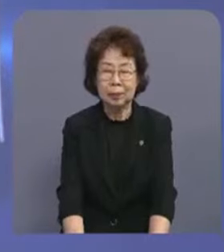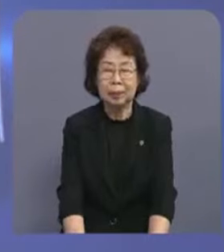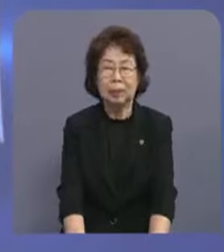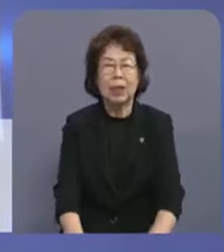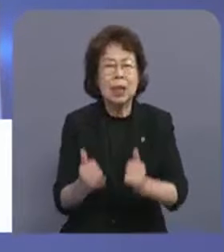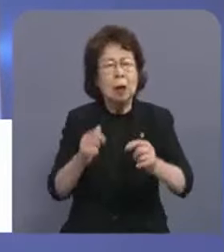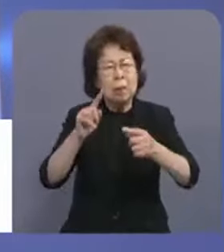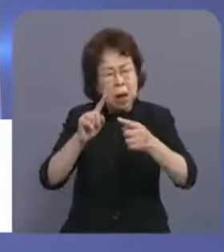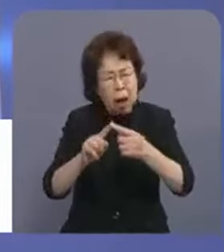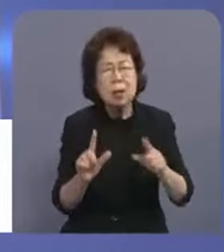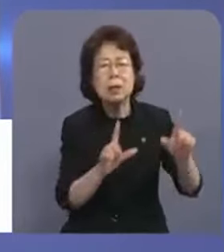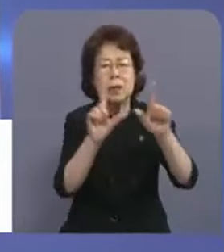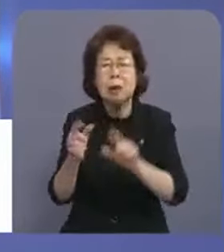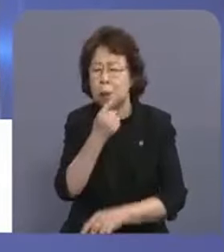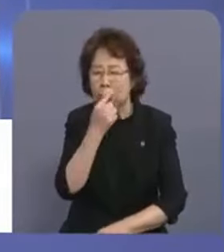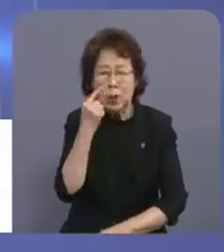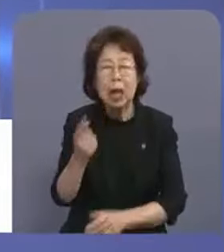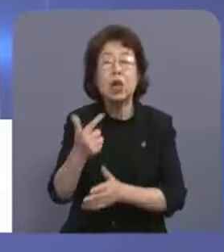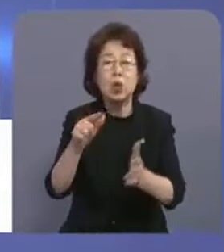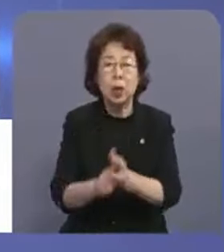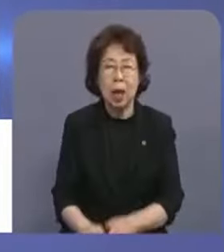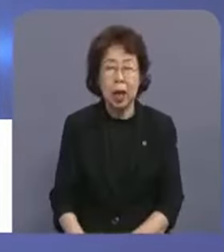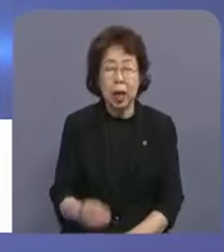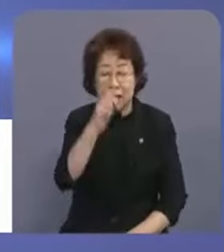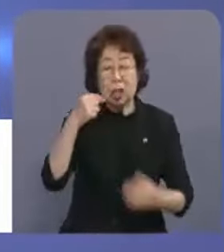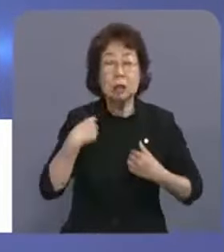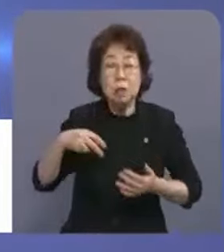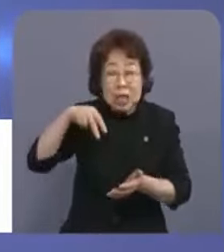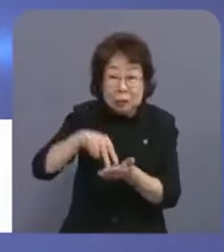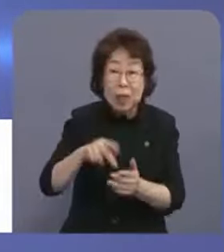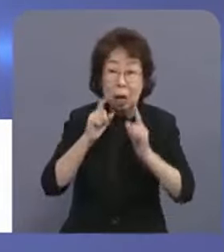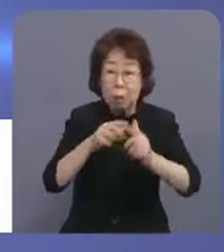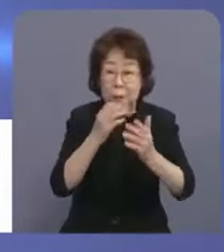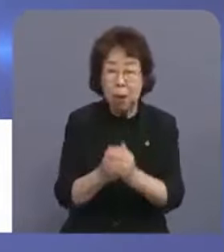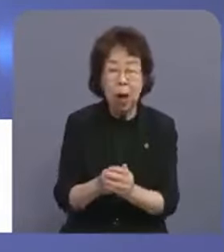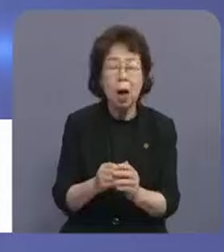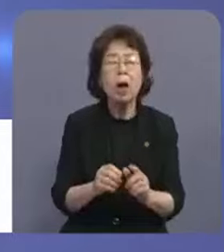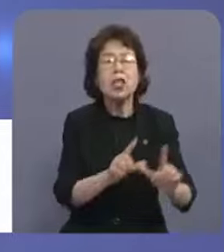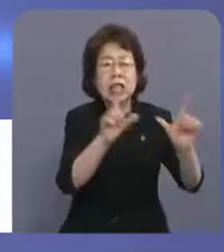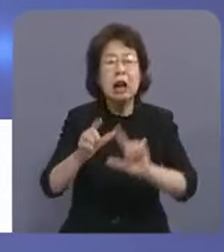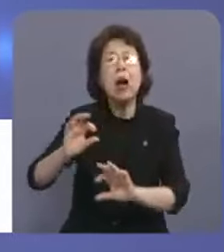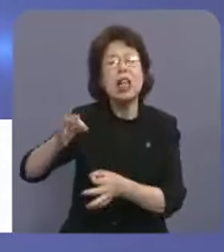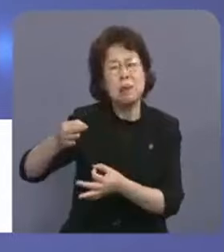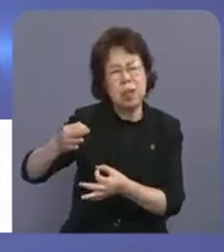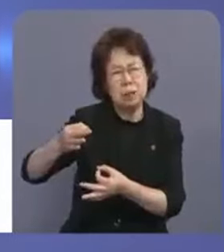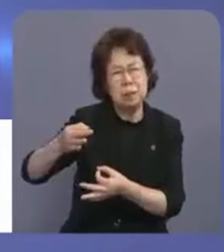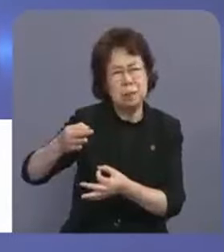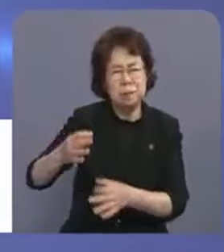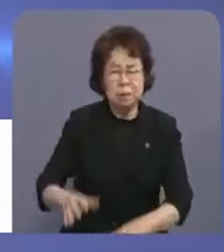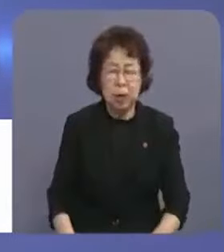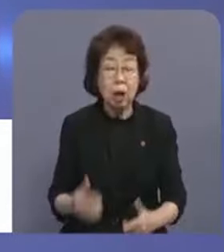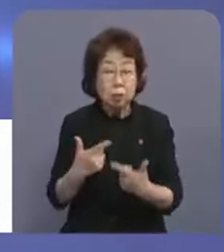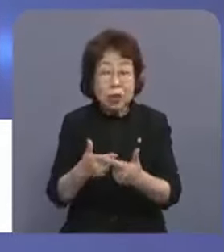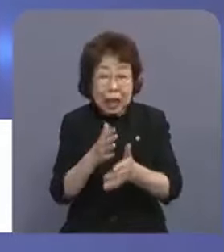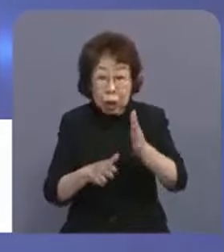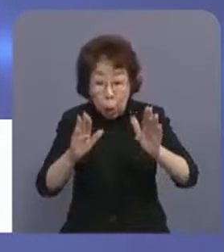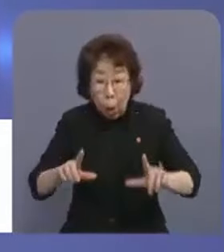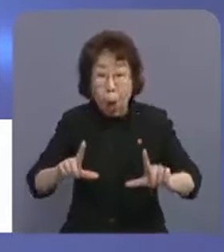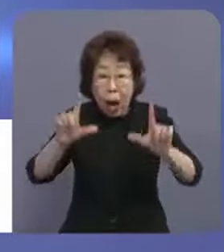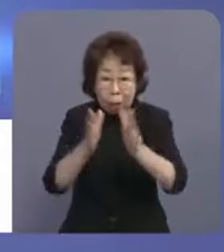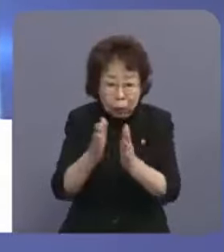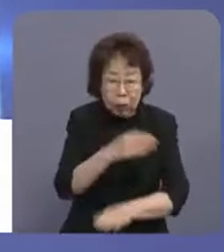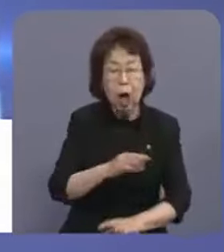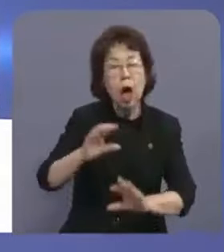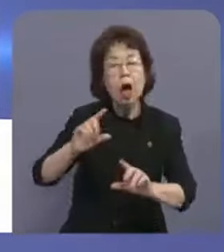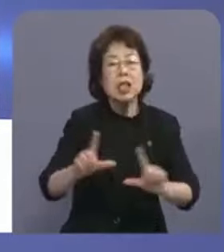인간다운 삶을 보장하기 위해 국가가 정한 최저임금보다 높게 지급하는 것이 생활임금입니다. 부산시가 올해부터 생활임금